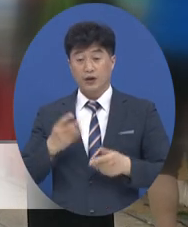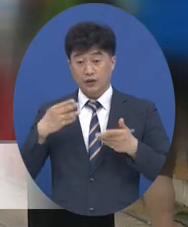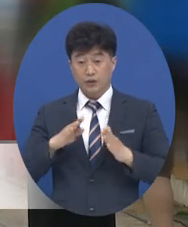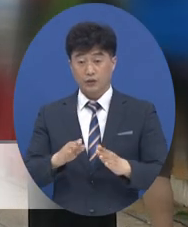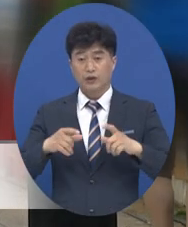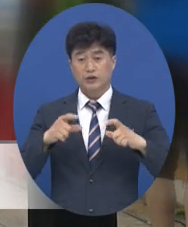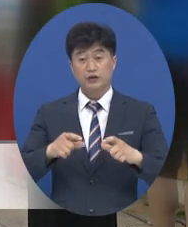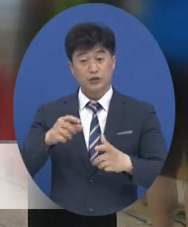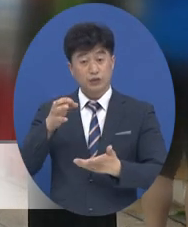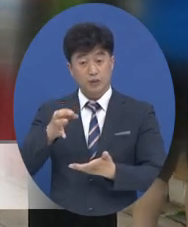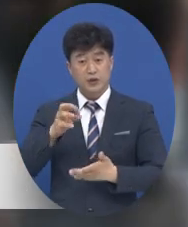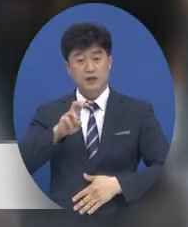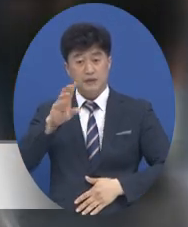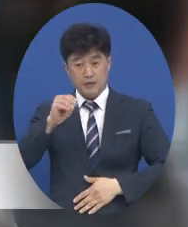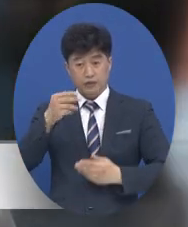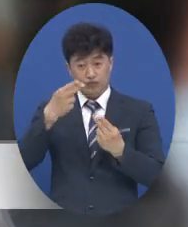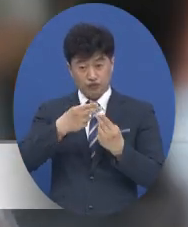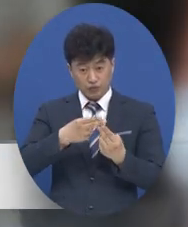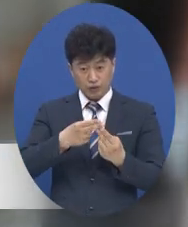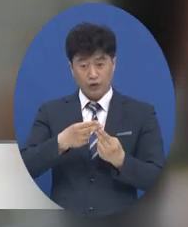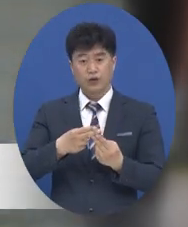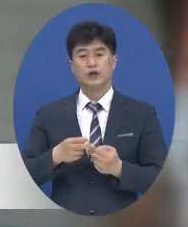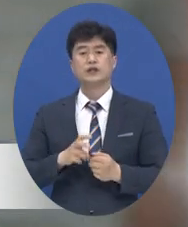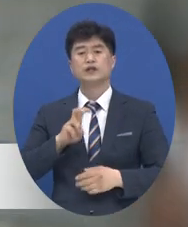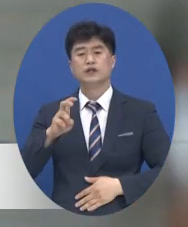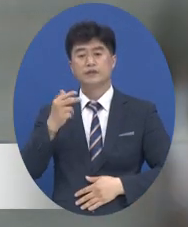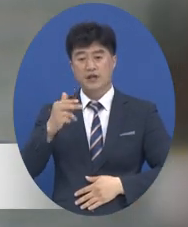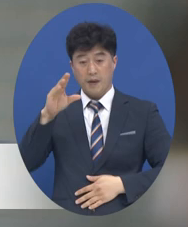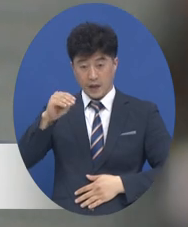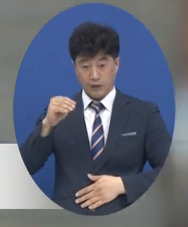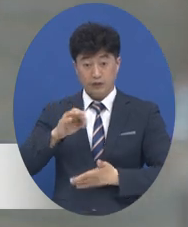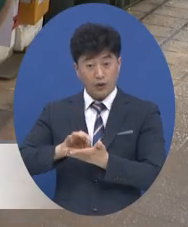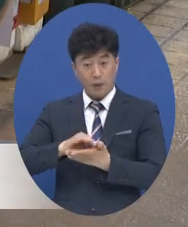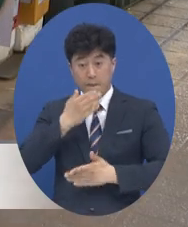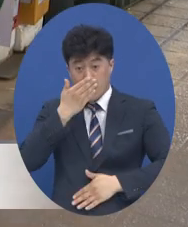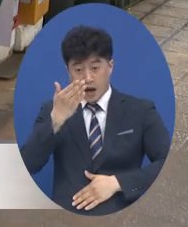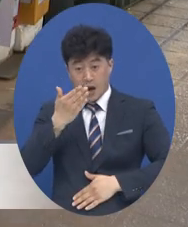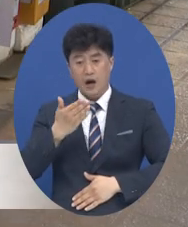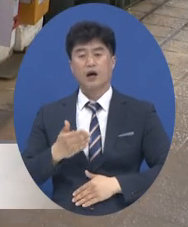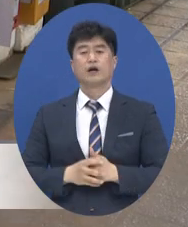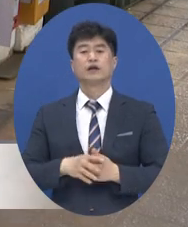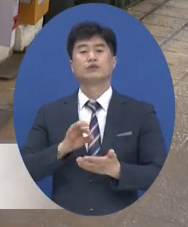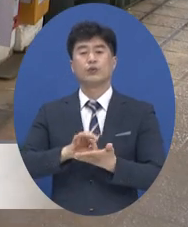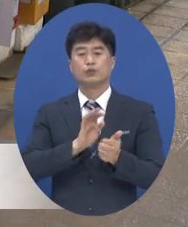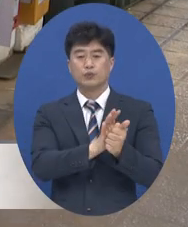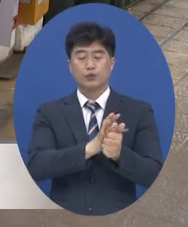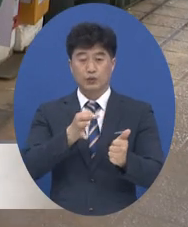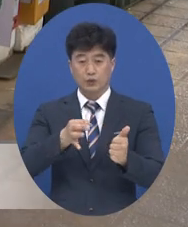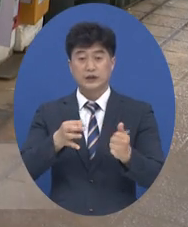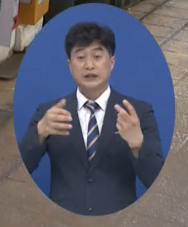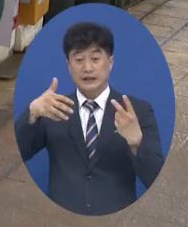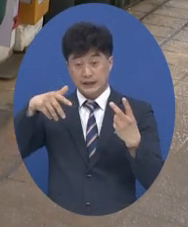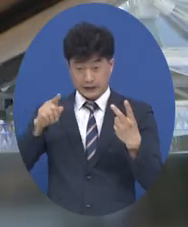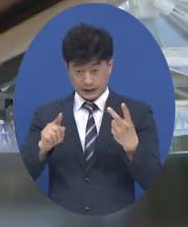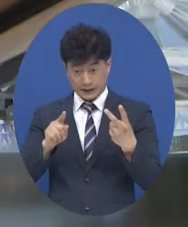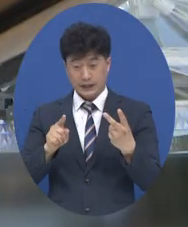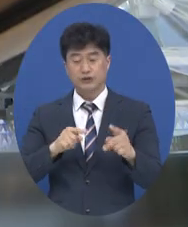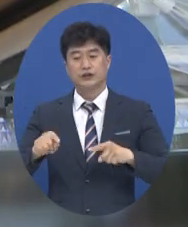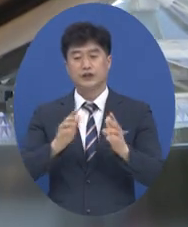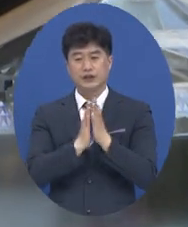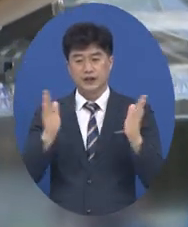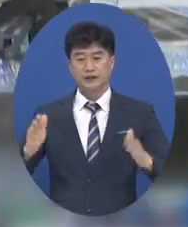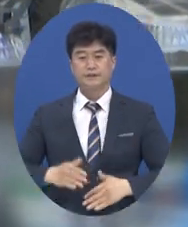경기도가 지역 화폐 20만 원 충전으로 27만 원어치를 쓸 수 있는 일명 소비지원금 2탄 정책을